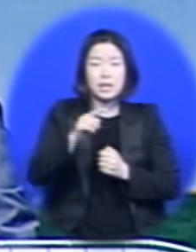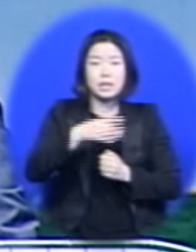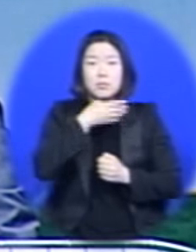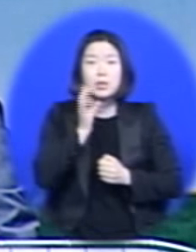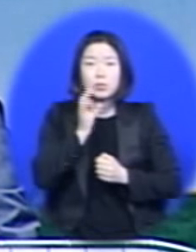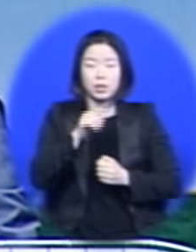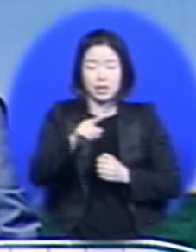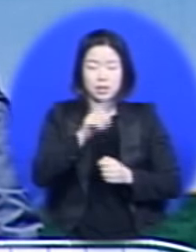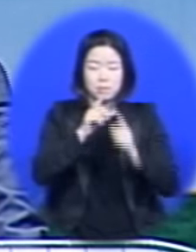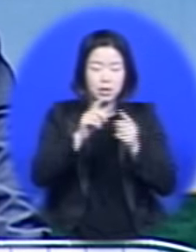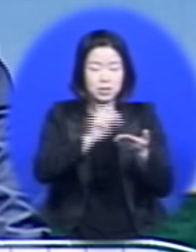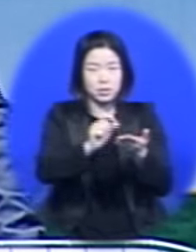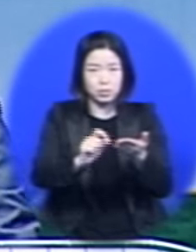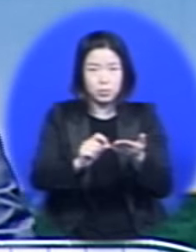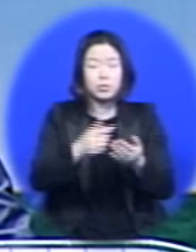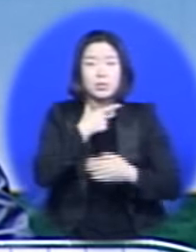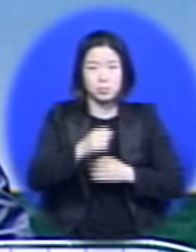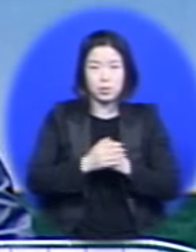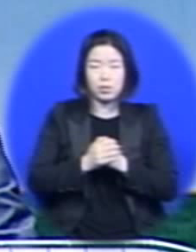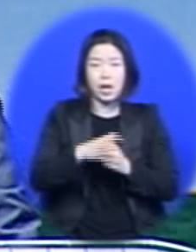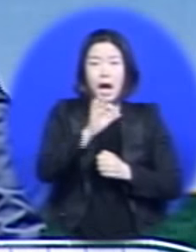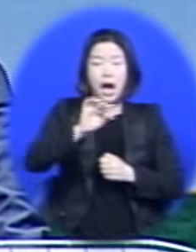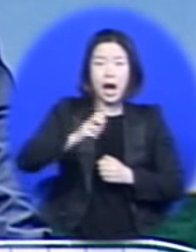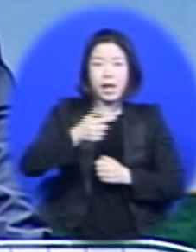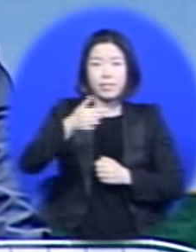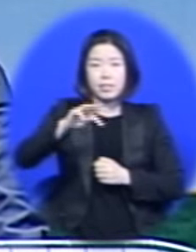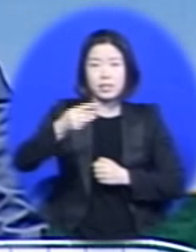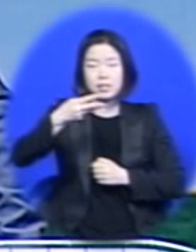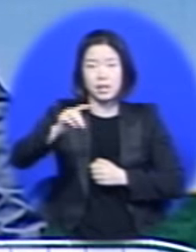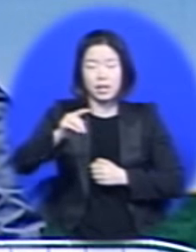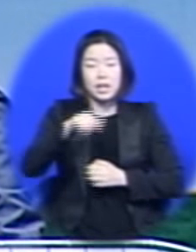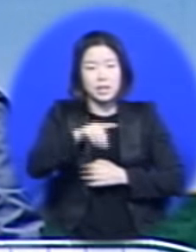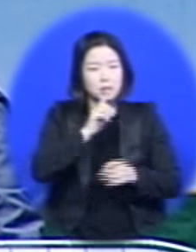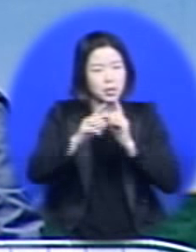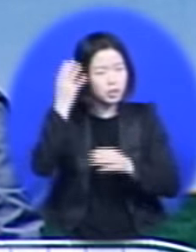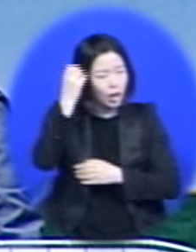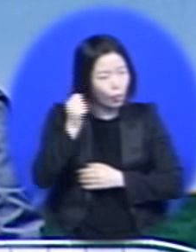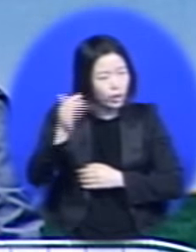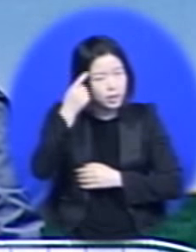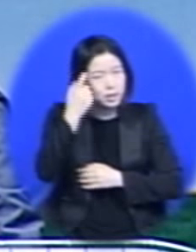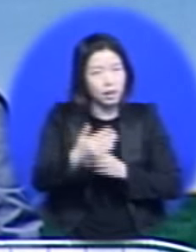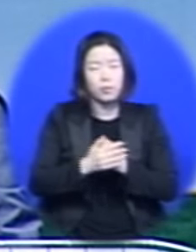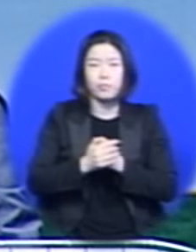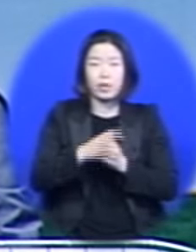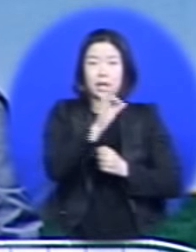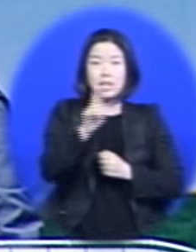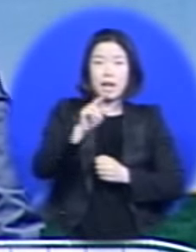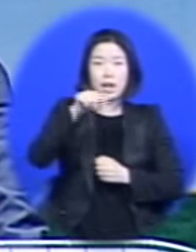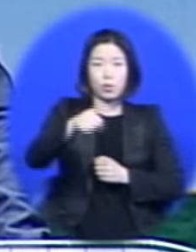적어놓고 싶습니다. 안드레가 말했다. 이 말씀을 외워야 하지 않을까요? 야고보가